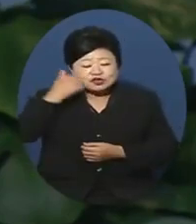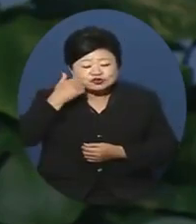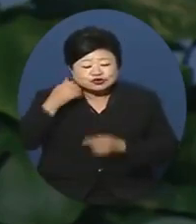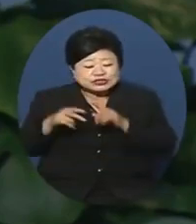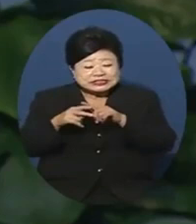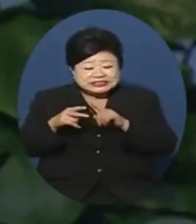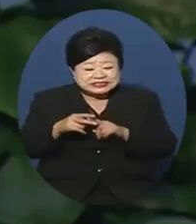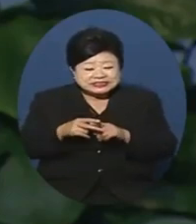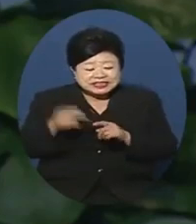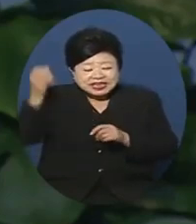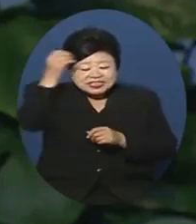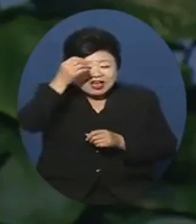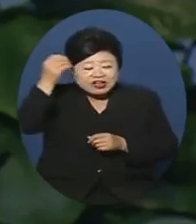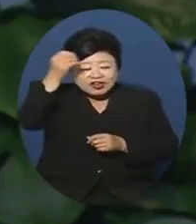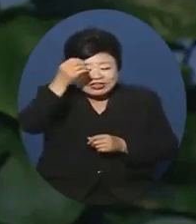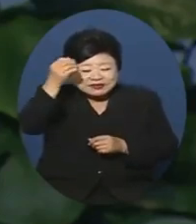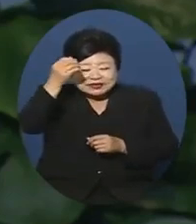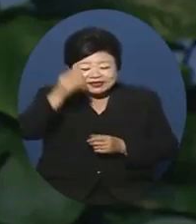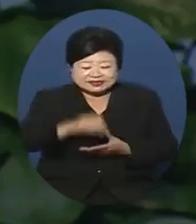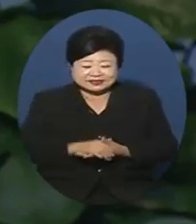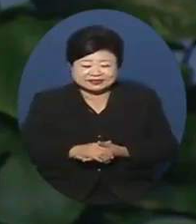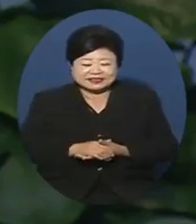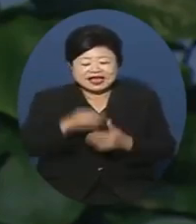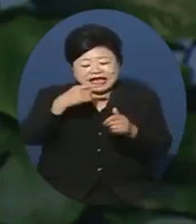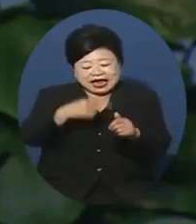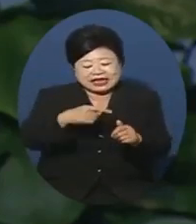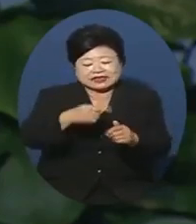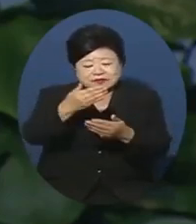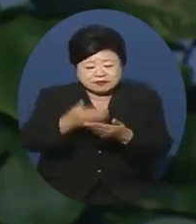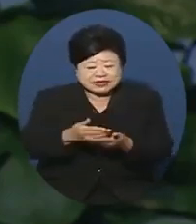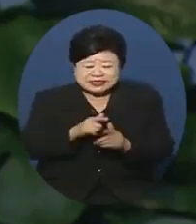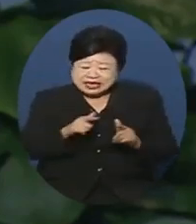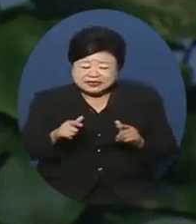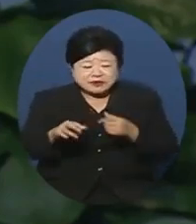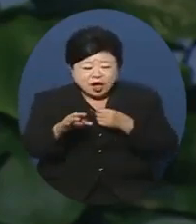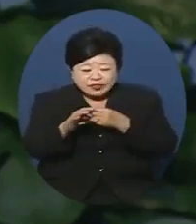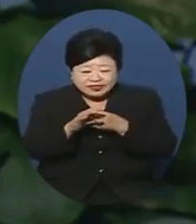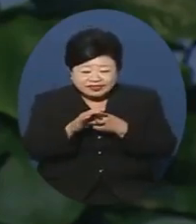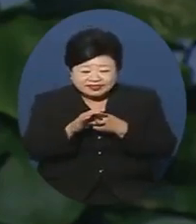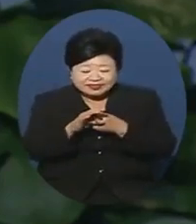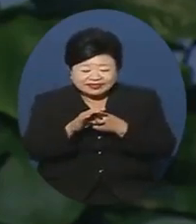누구든지 성령의 가르침을 받지 않고는